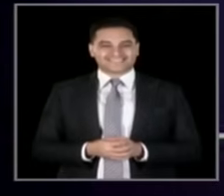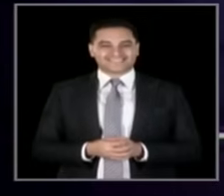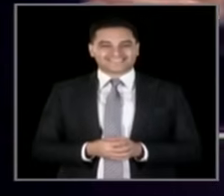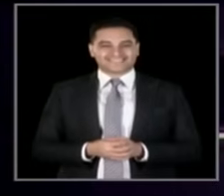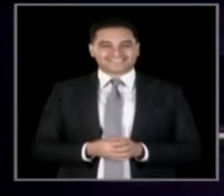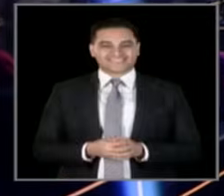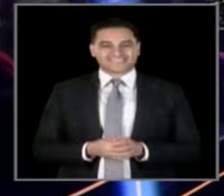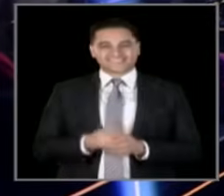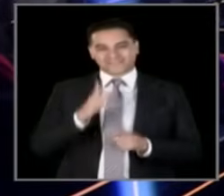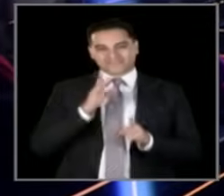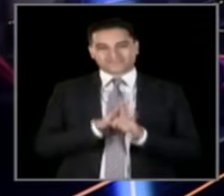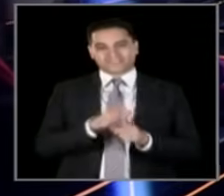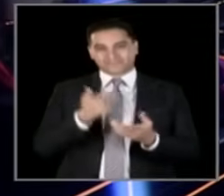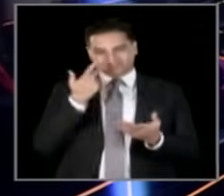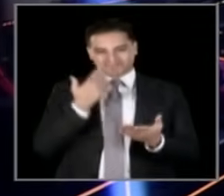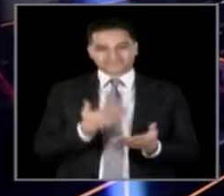جود لك.